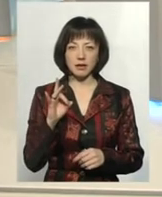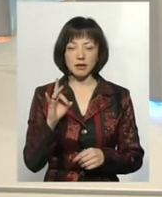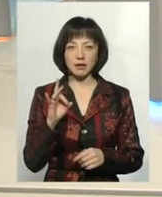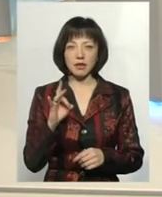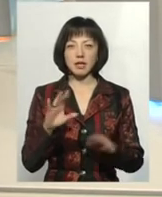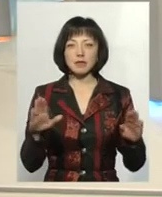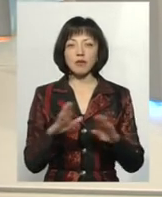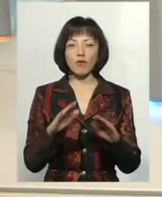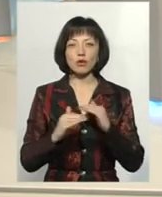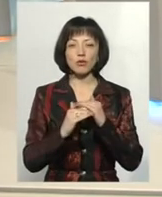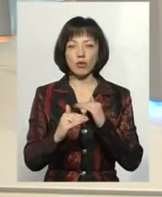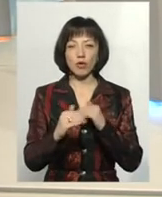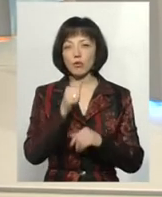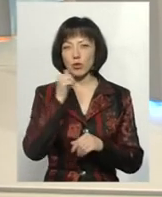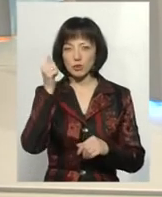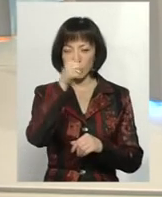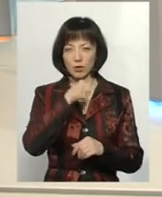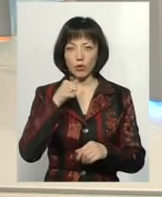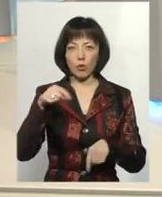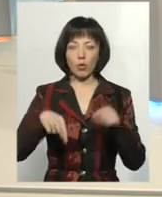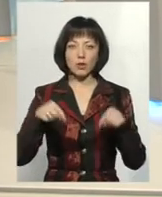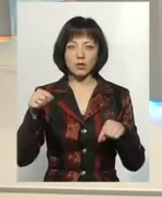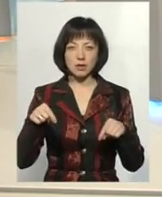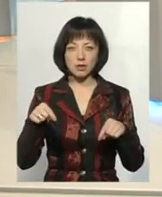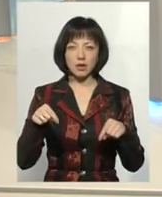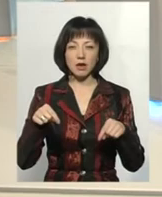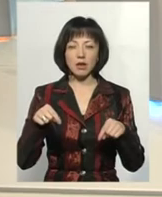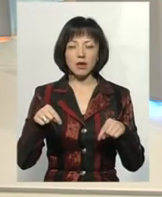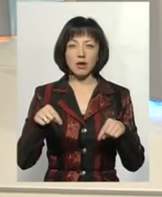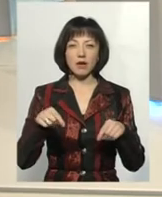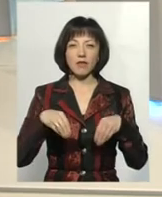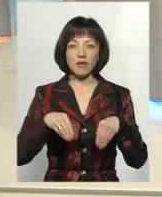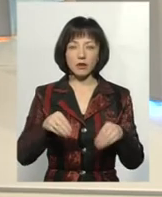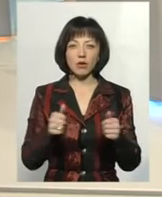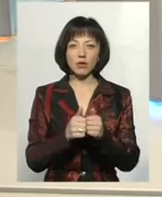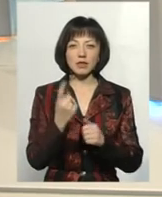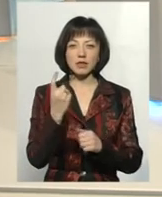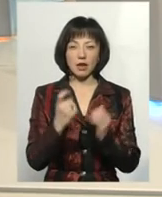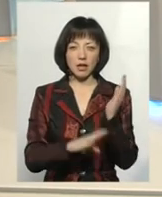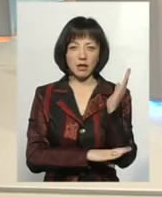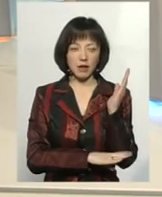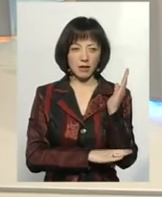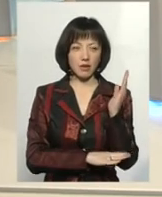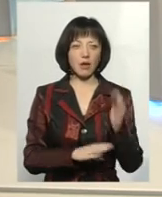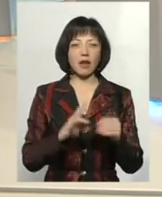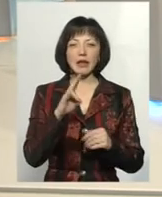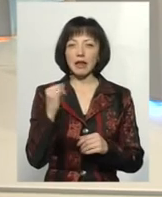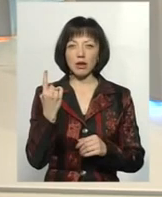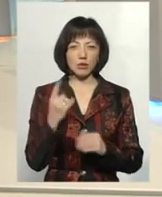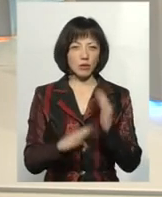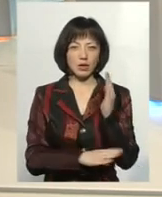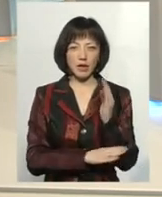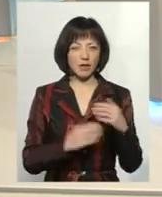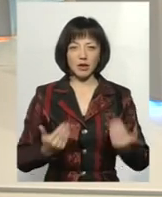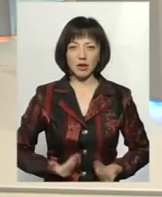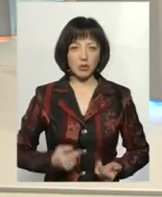Півоче поле, в прошлом году осінню компанія Зеленбуд висадила около 100 деревьев. Ні одно дерево не